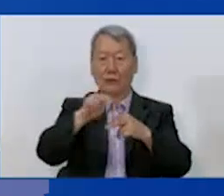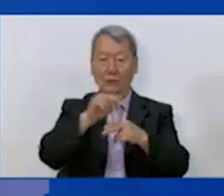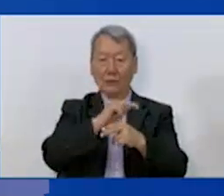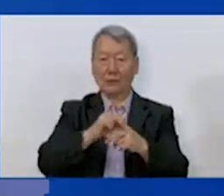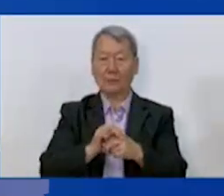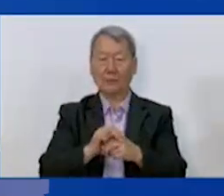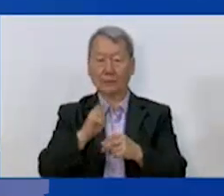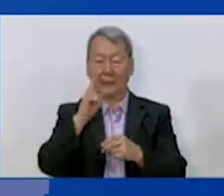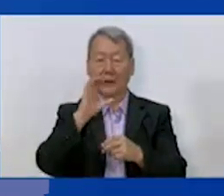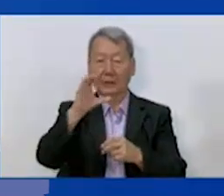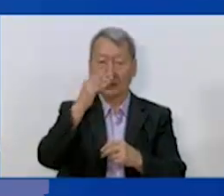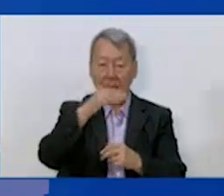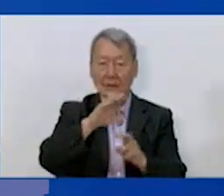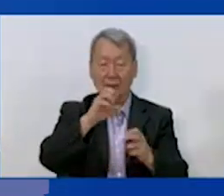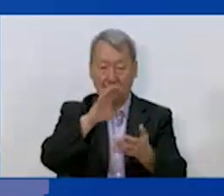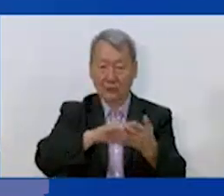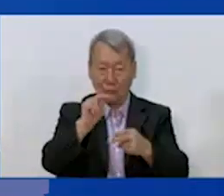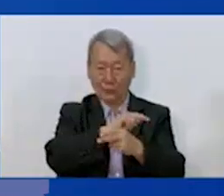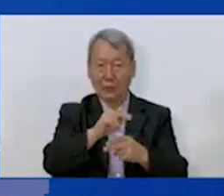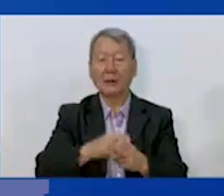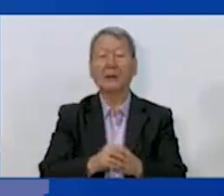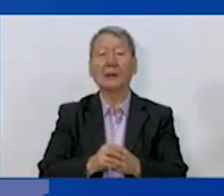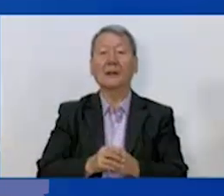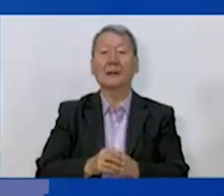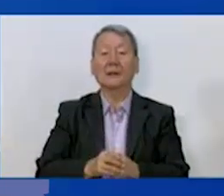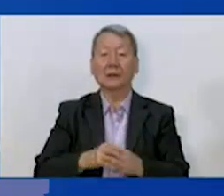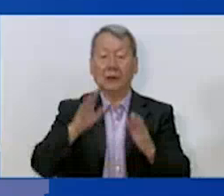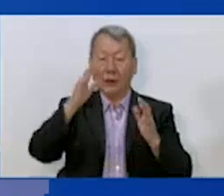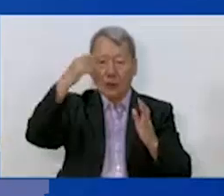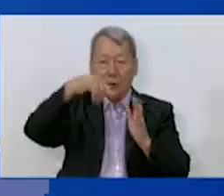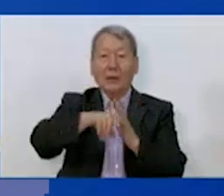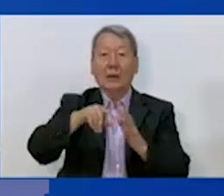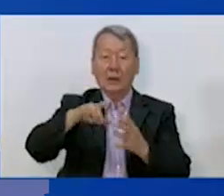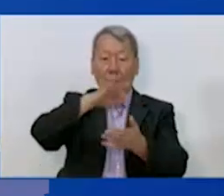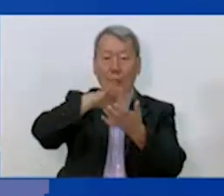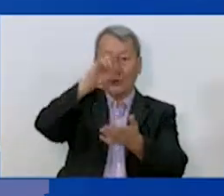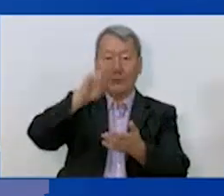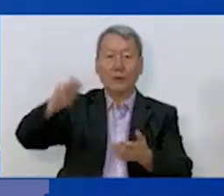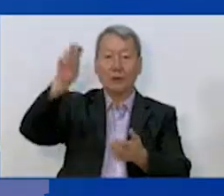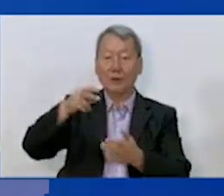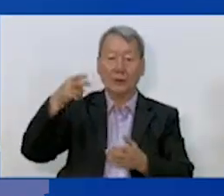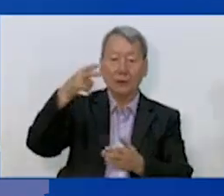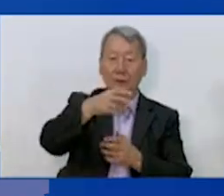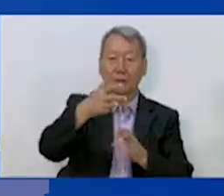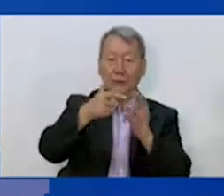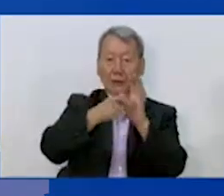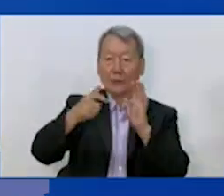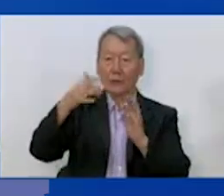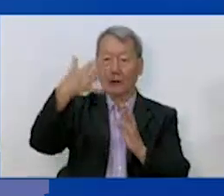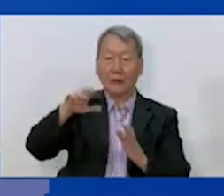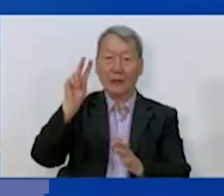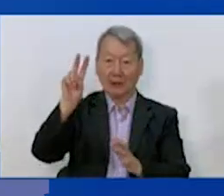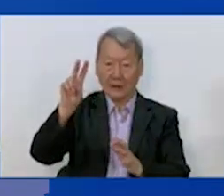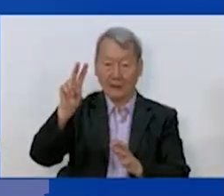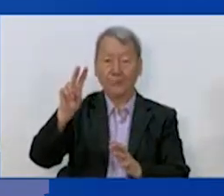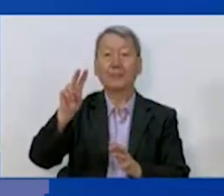жактан тастыкталган COVID-19 диагнозу менен дарыланып жатат. Алардын ичинен Бишкек шаарында